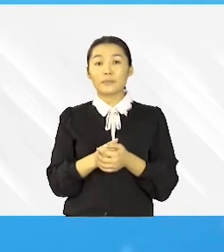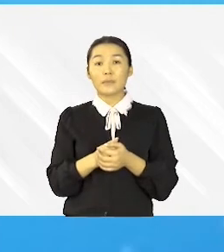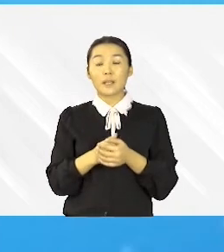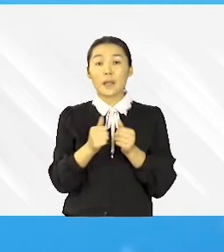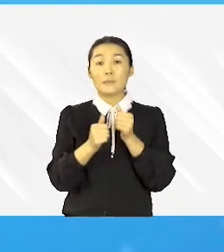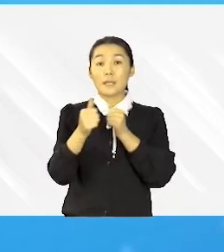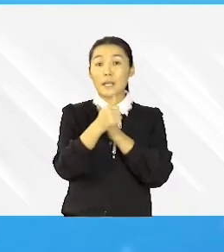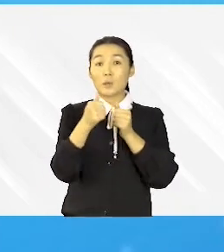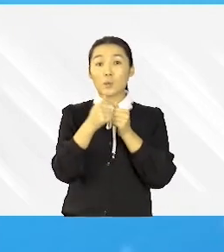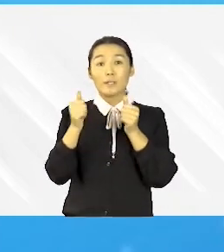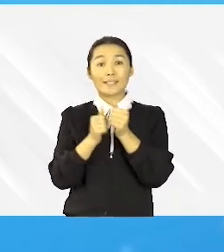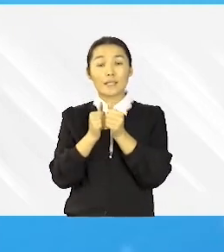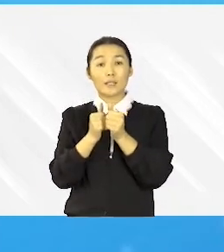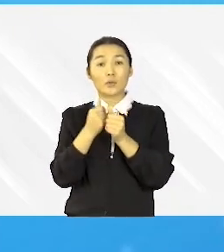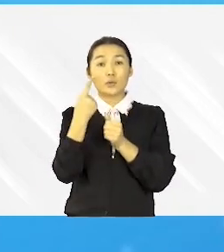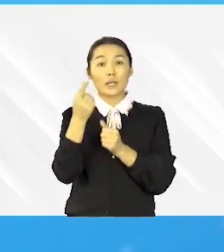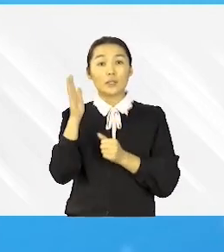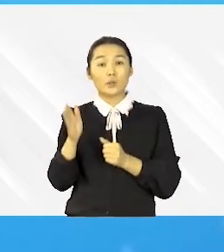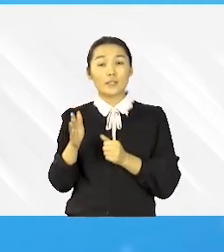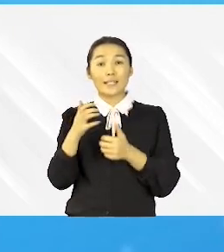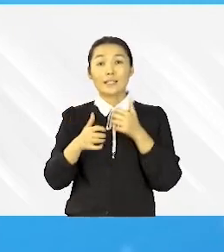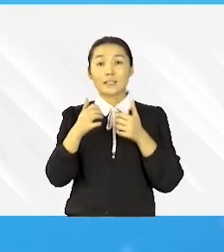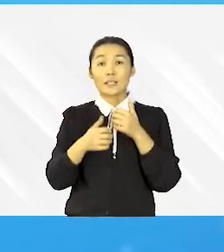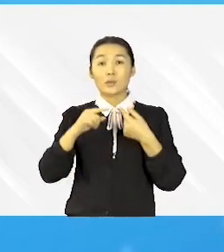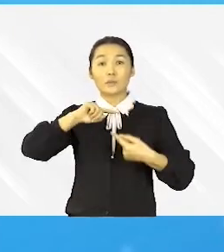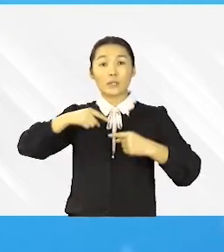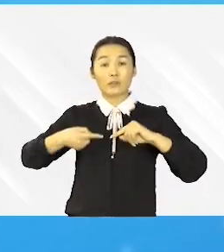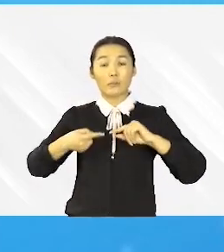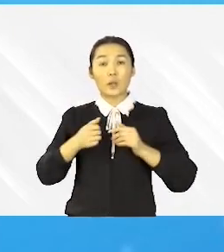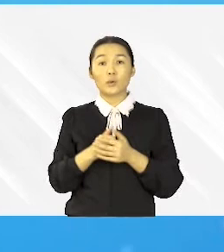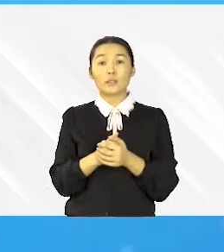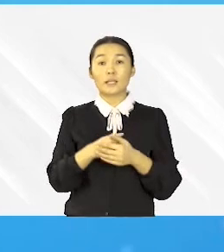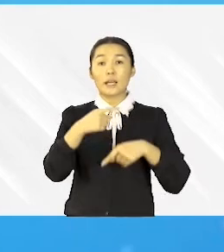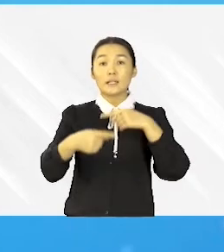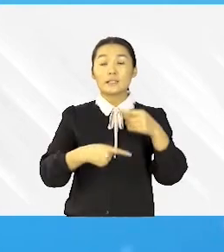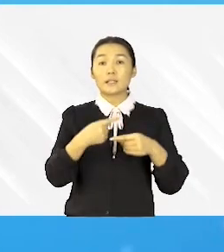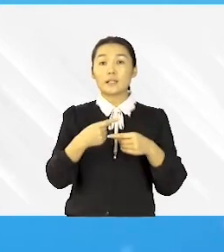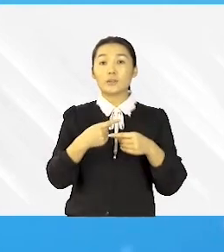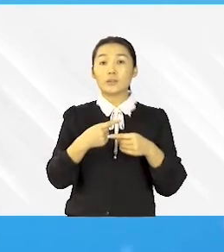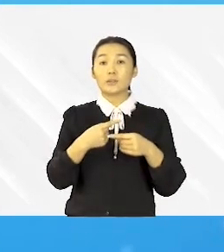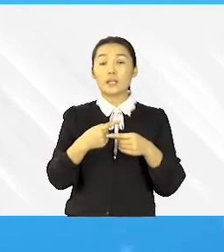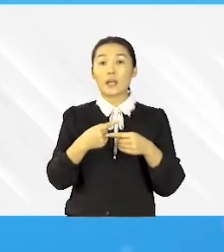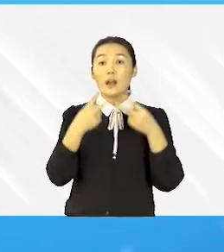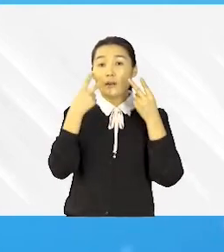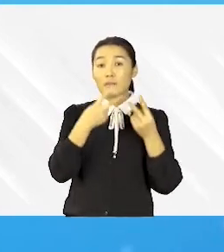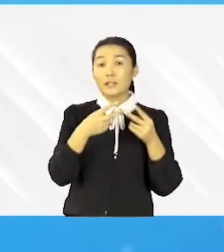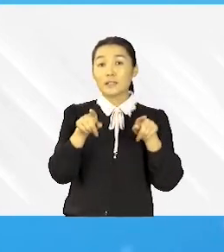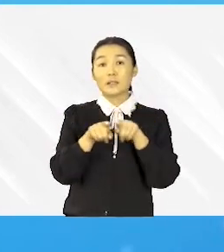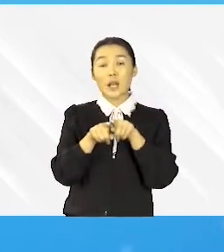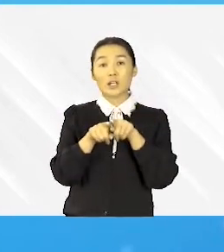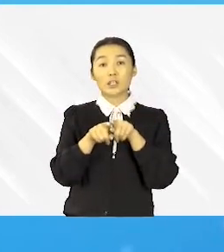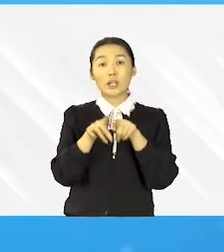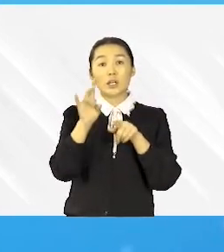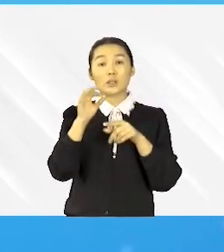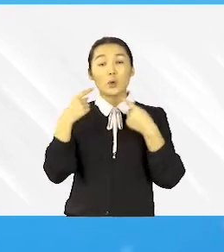Переднюю и заднюю на одной стороне и среднюю с противоположной. Следующий момент уже выглядит так же, но с разницей в том,